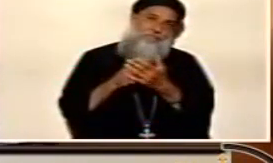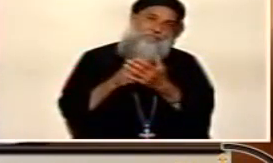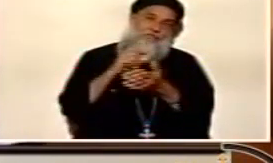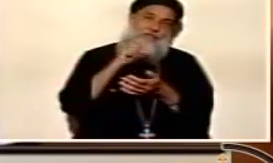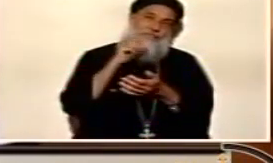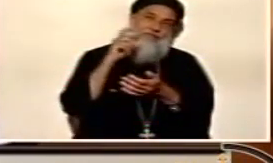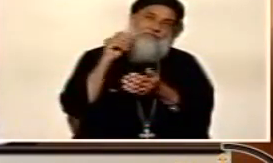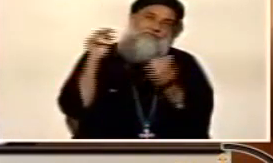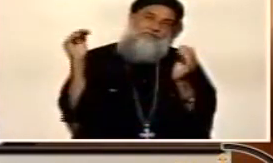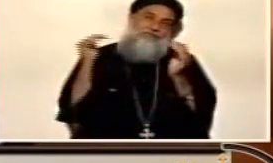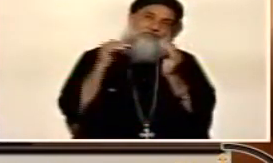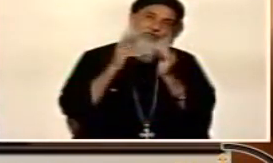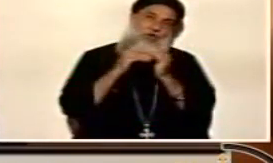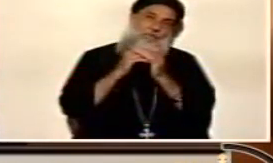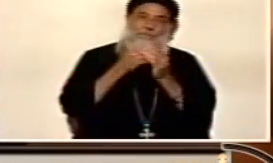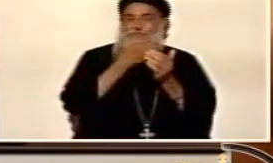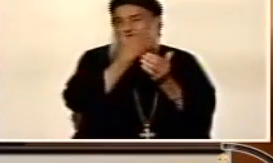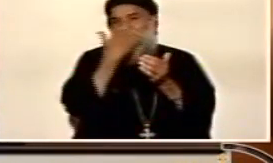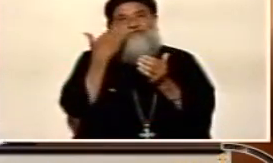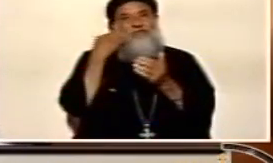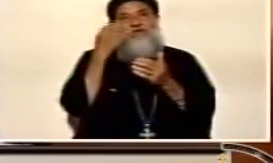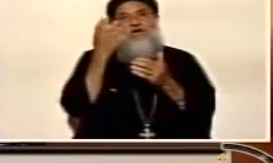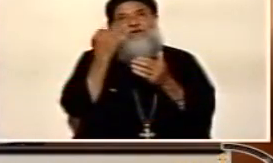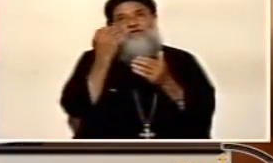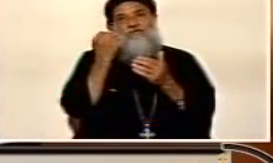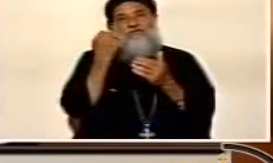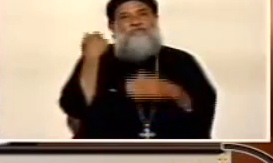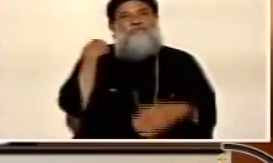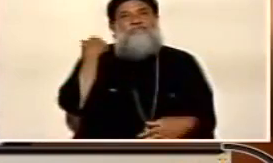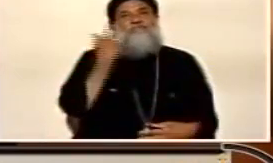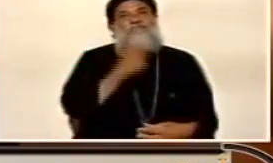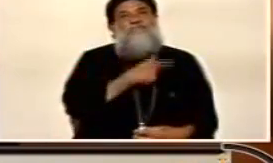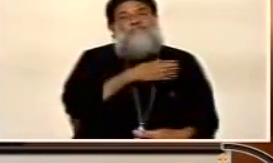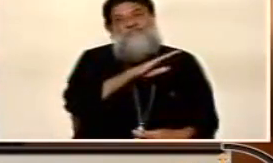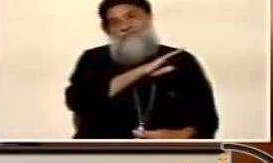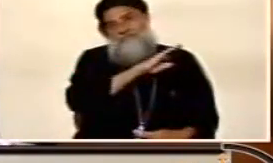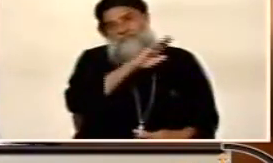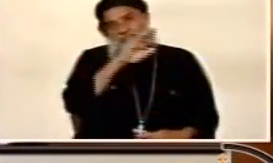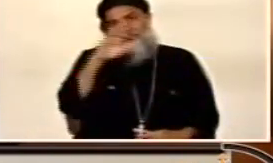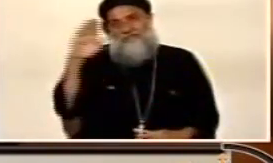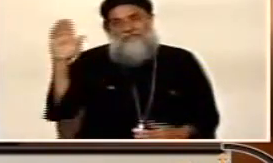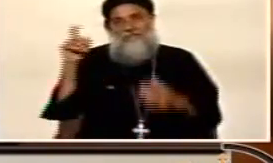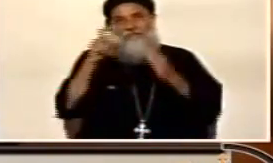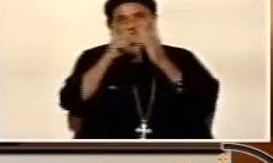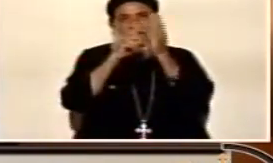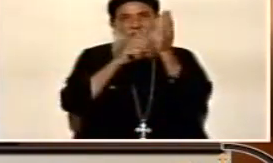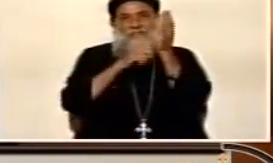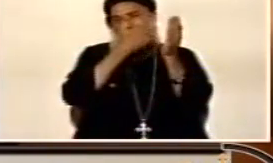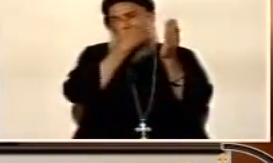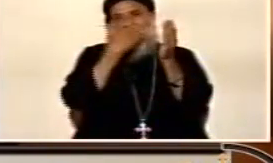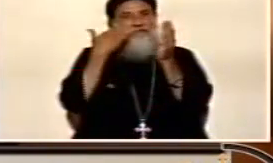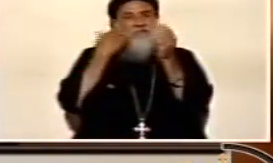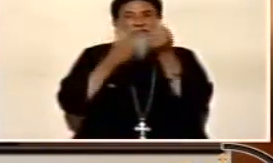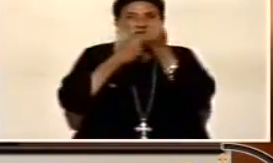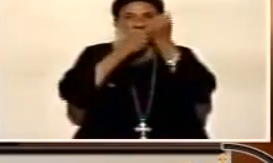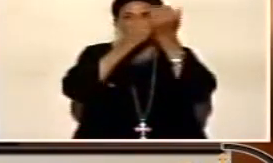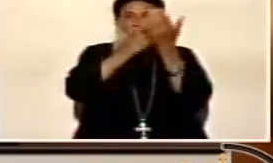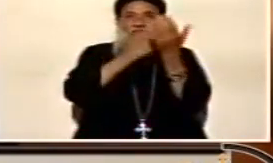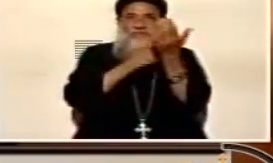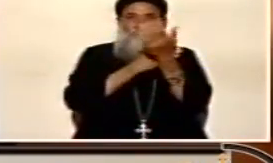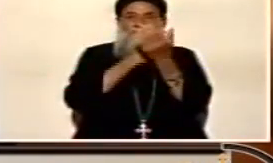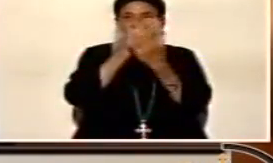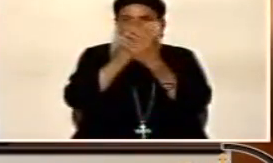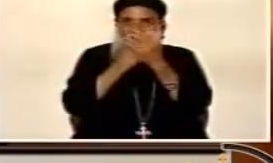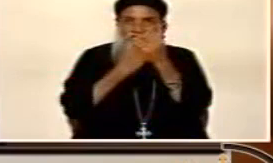والخمسة وخمسين يوم بتوع الصوم الأربعين المقدس دول صيامات، والبرامونات، برامون